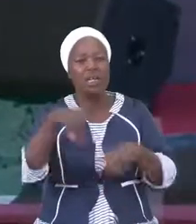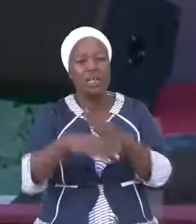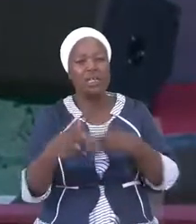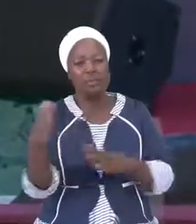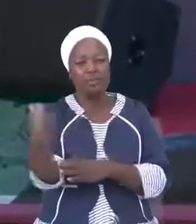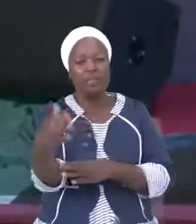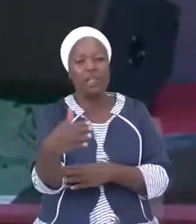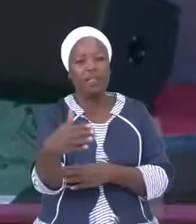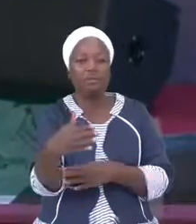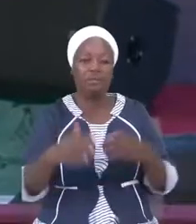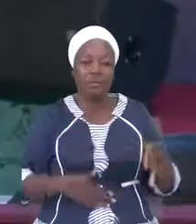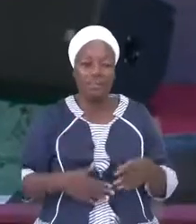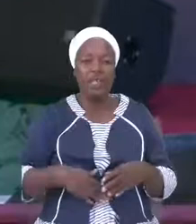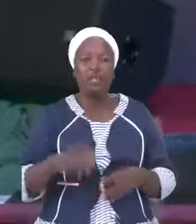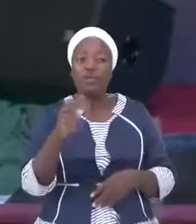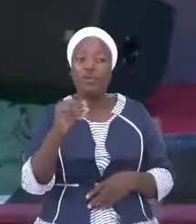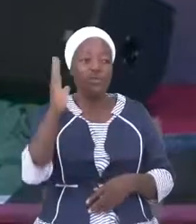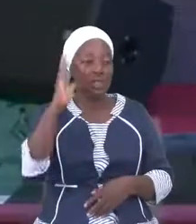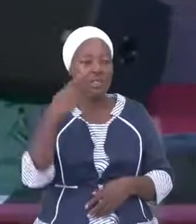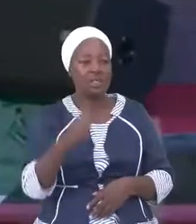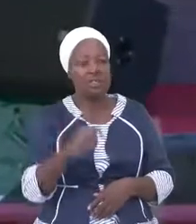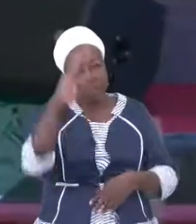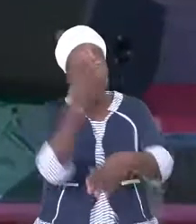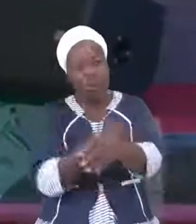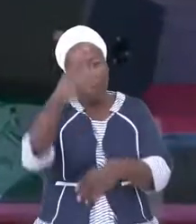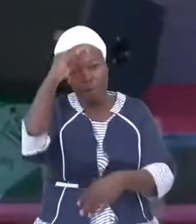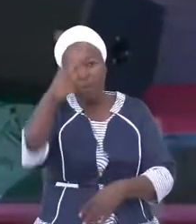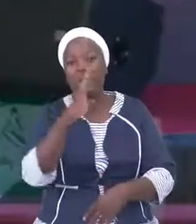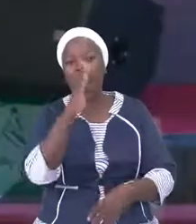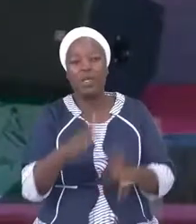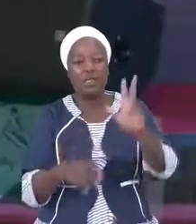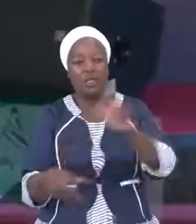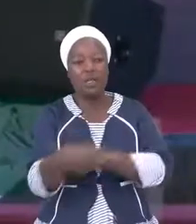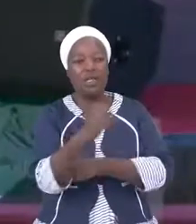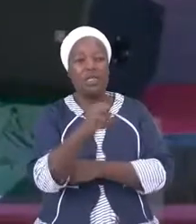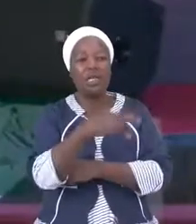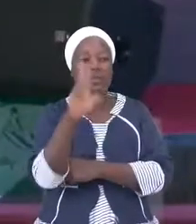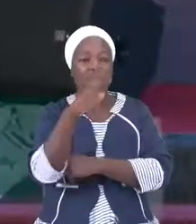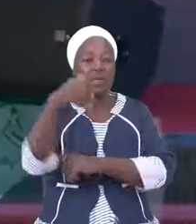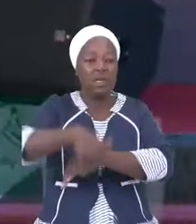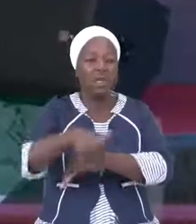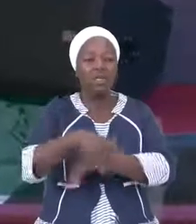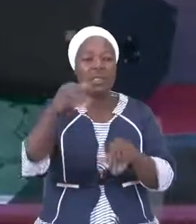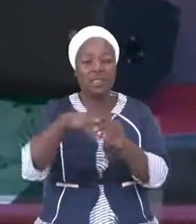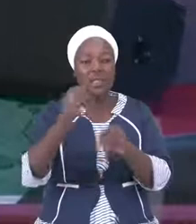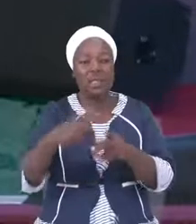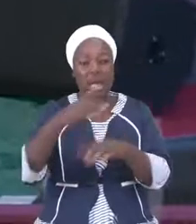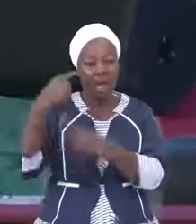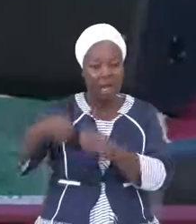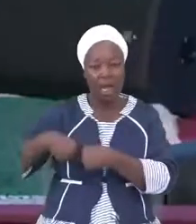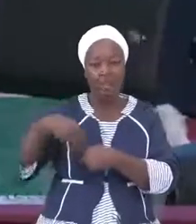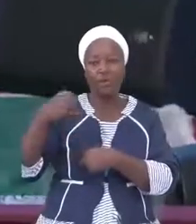Matthieu 12, 40. Car de même que Jonas fut 3 jours et 3 nuits dans le ventre d'un grand